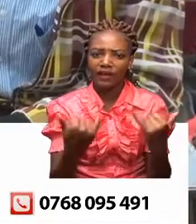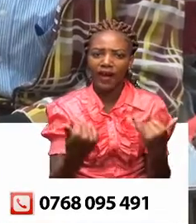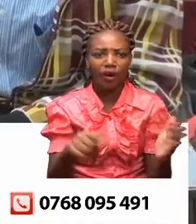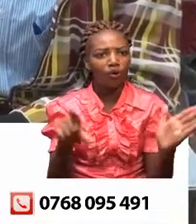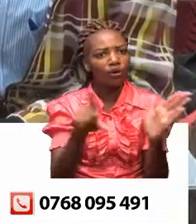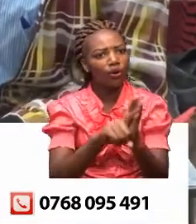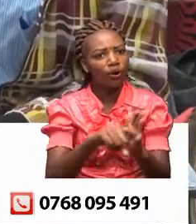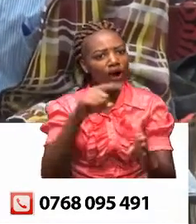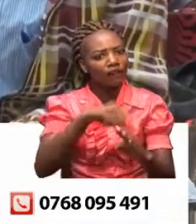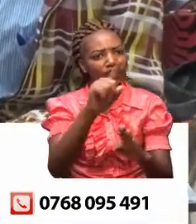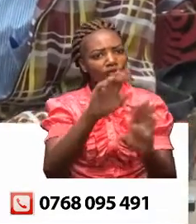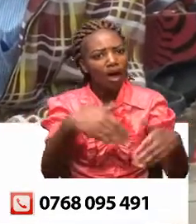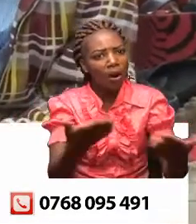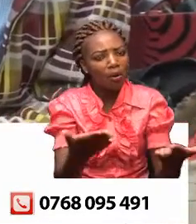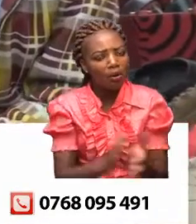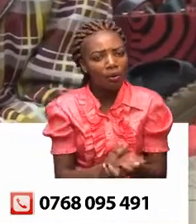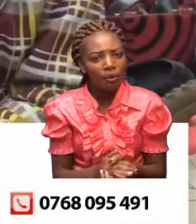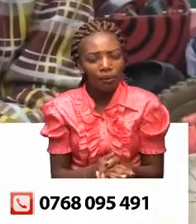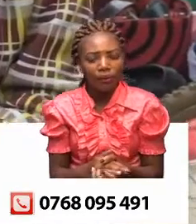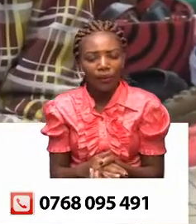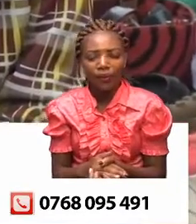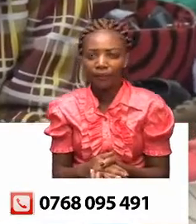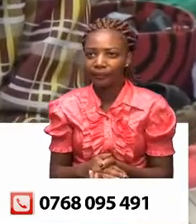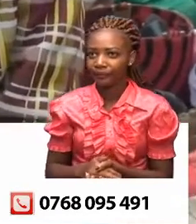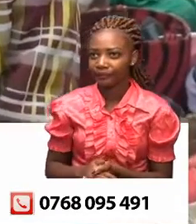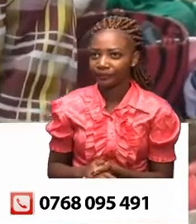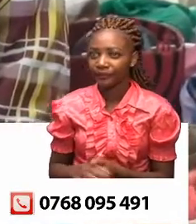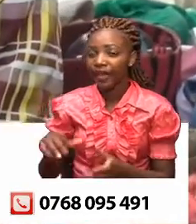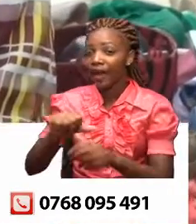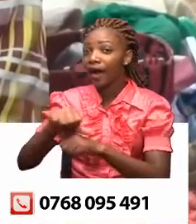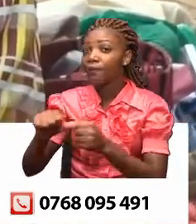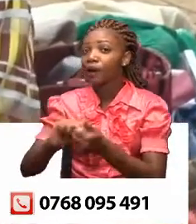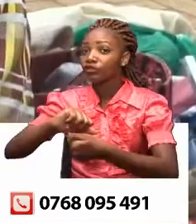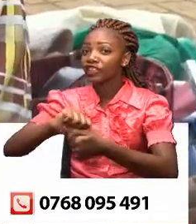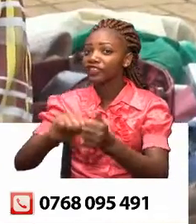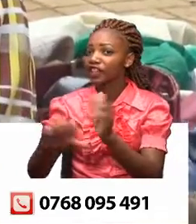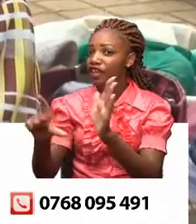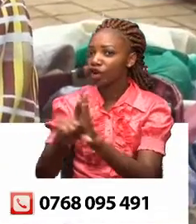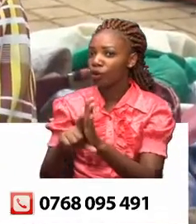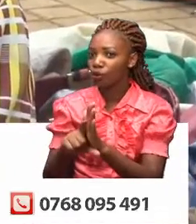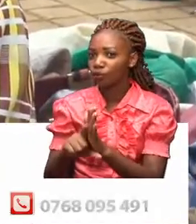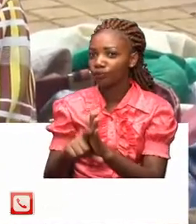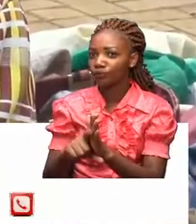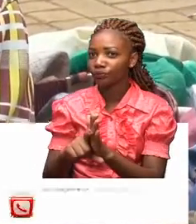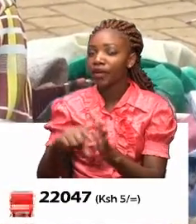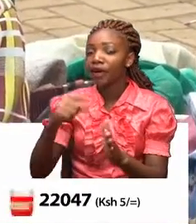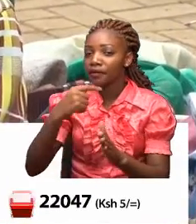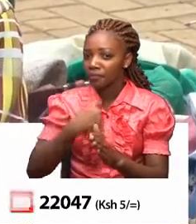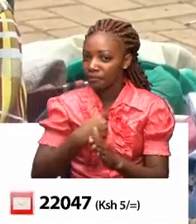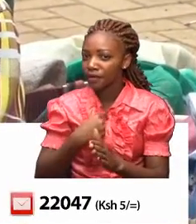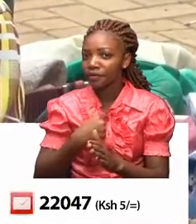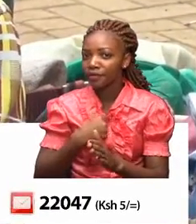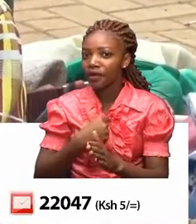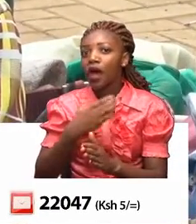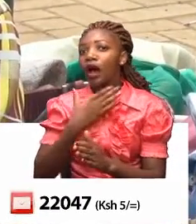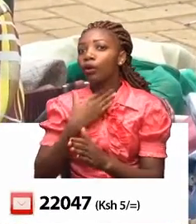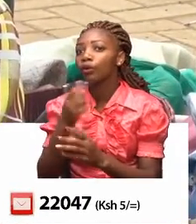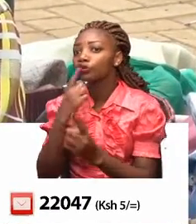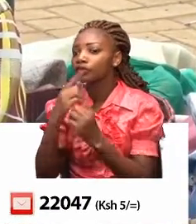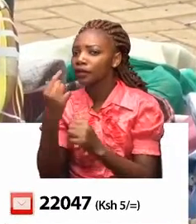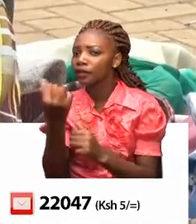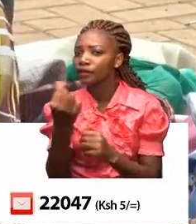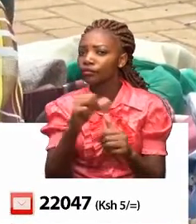kuathiri? Okay, katika hali ya kubadilisha sheria nitaongea kidogo kuhusiana